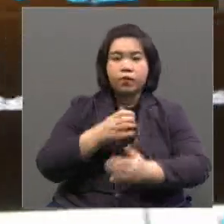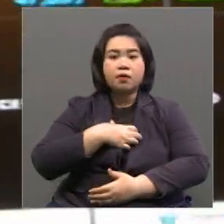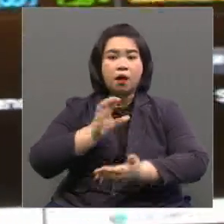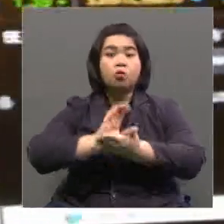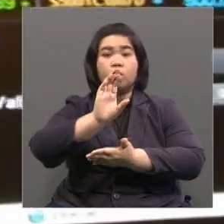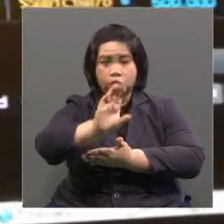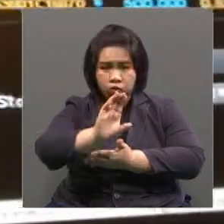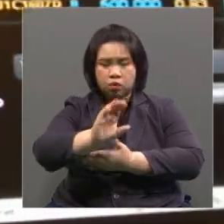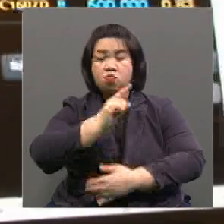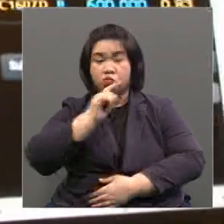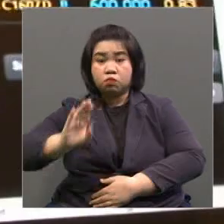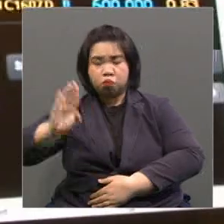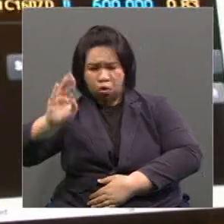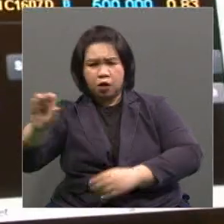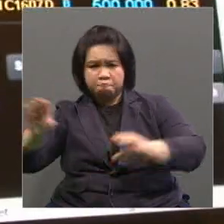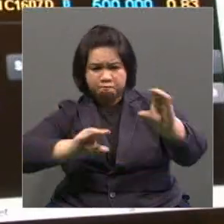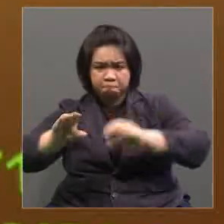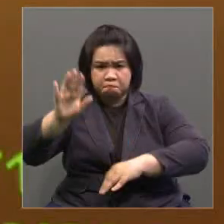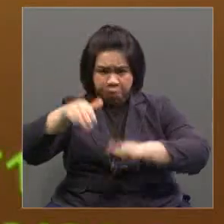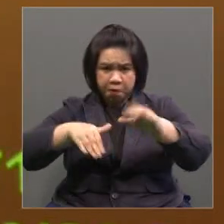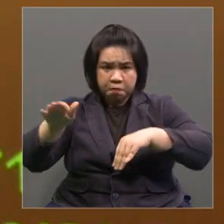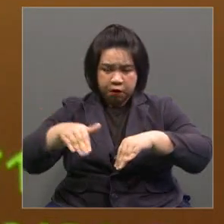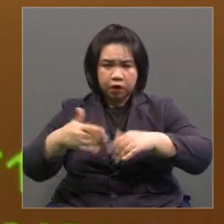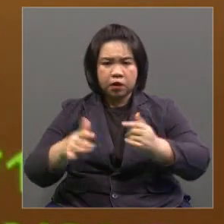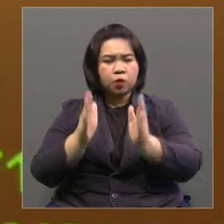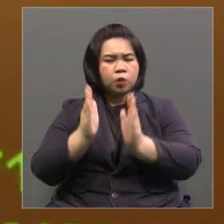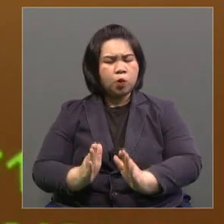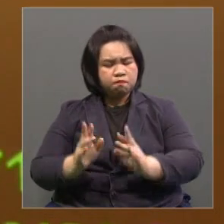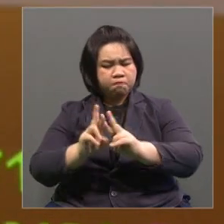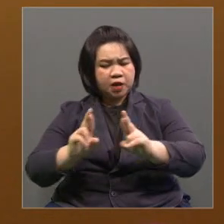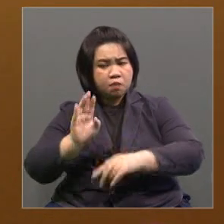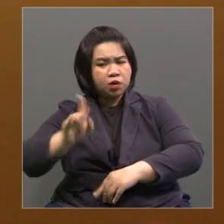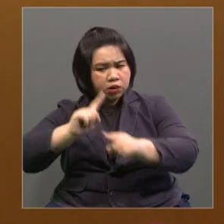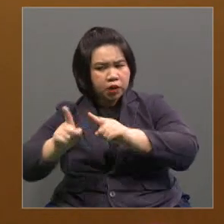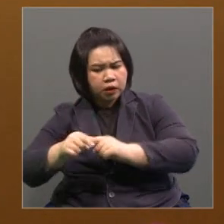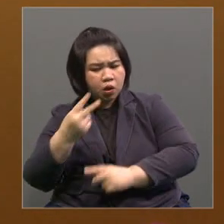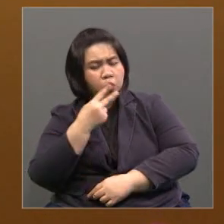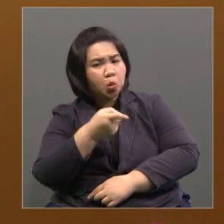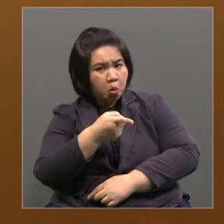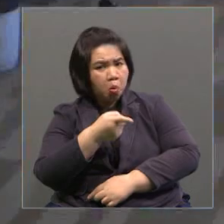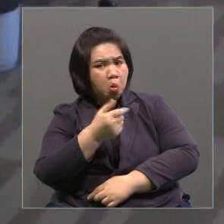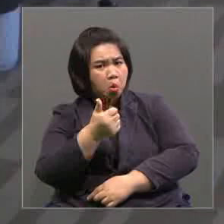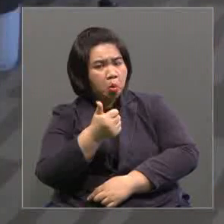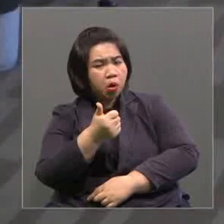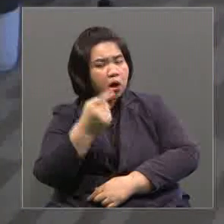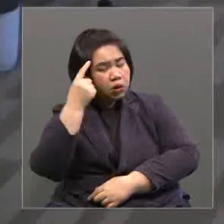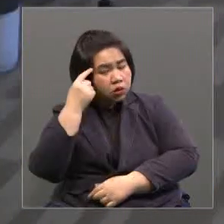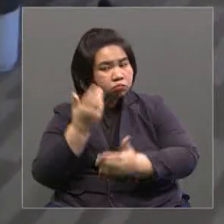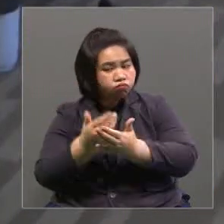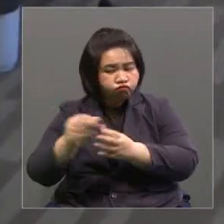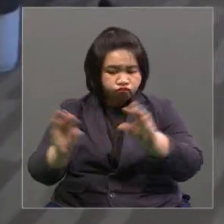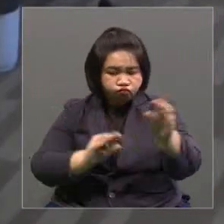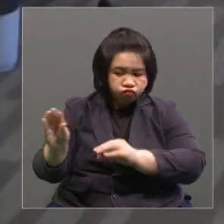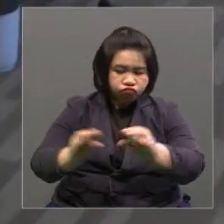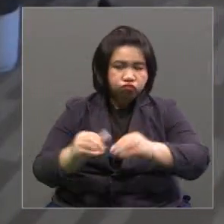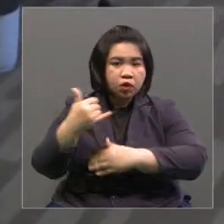และบริษัทจดทะเบียนให้เข้ามาลงทุนมากขึ้นและทำให้นักลงทุนรายย่อยสใช้ประโยชน์จากตลาดทุนไทยในการระดมทุนการ